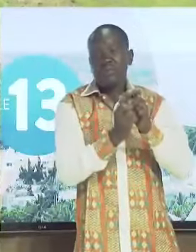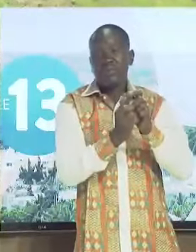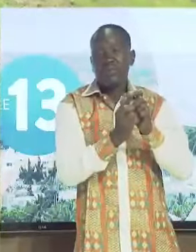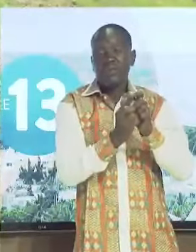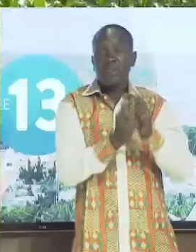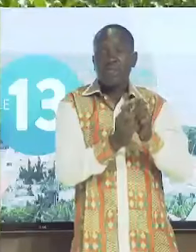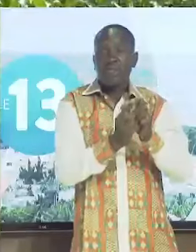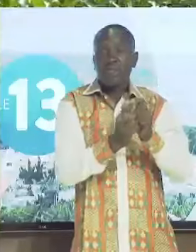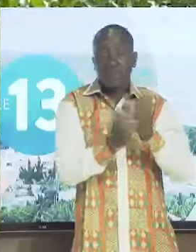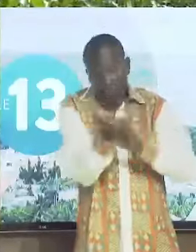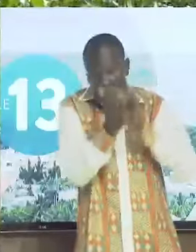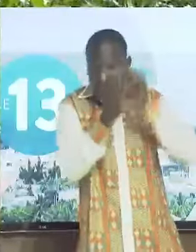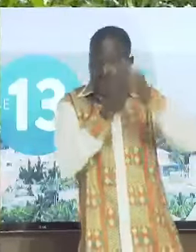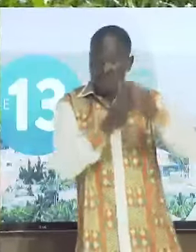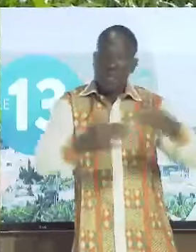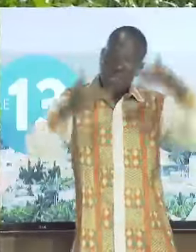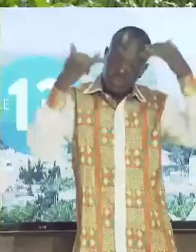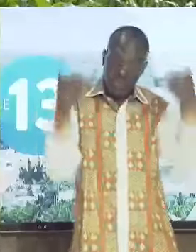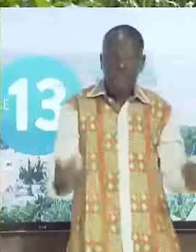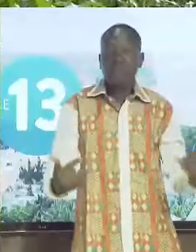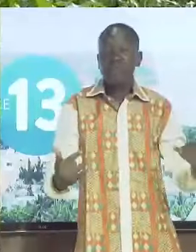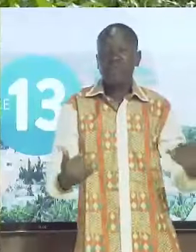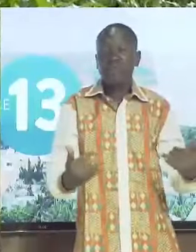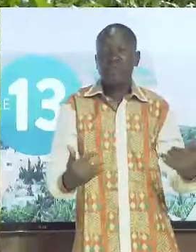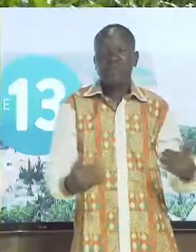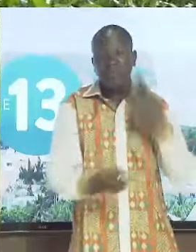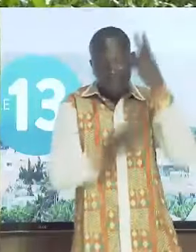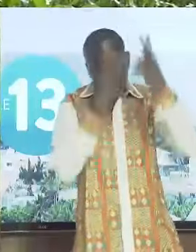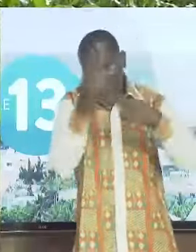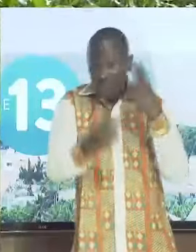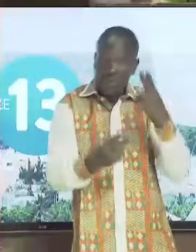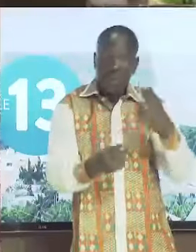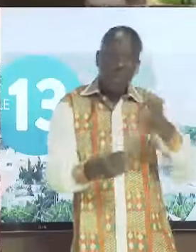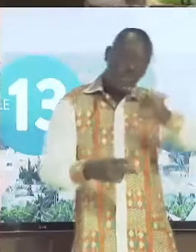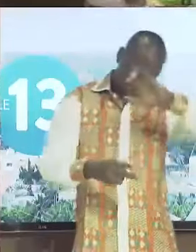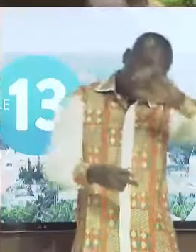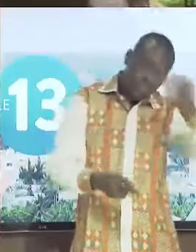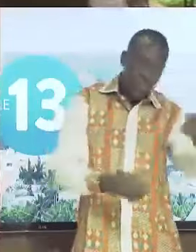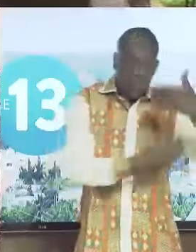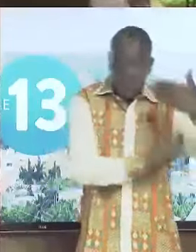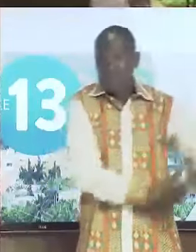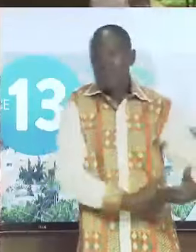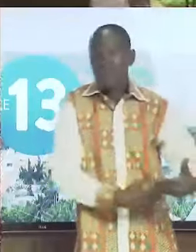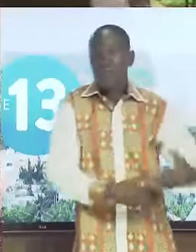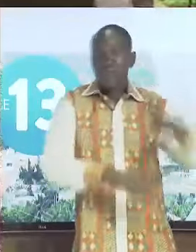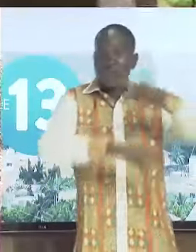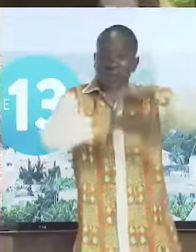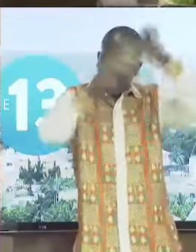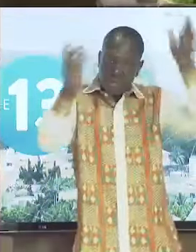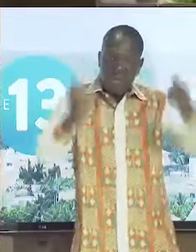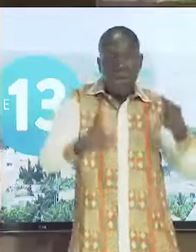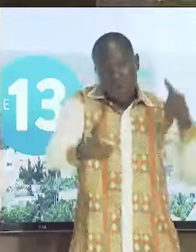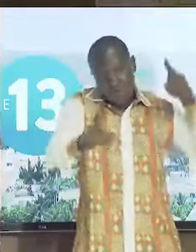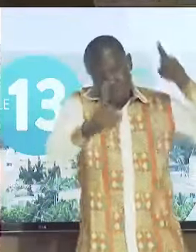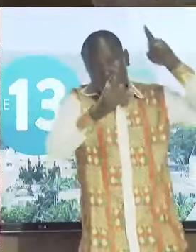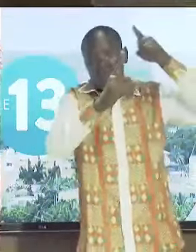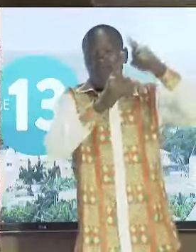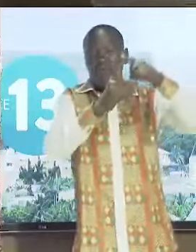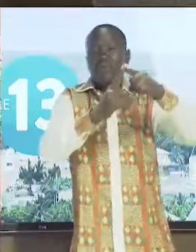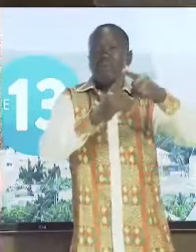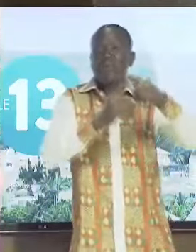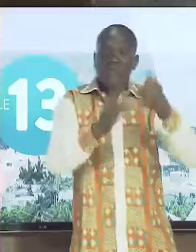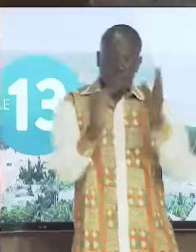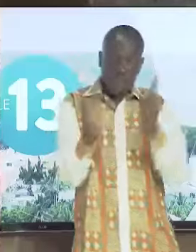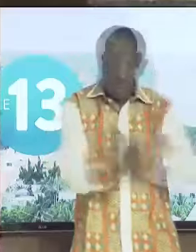Il y a des semis qui sont déjà en place, alors qu'on peut voir. Et de l'autre côté, dans nos champs un peu lointains là, on est en train d'arranger ça